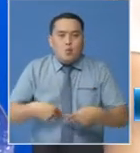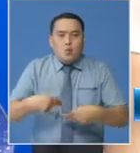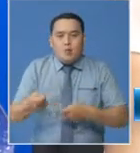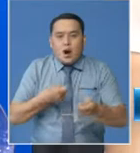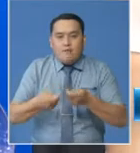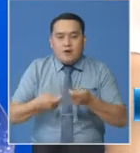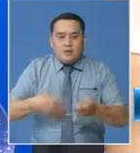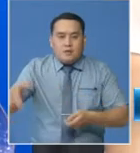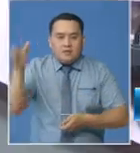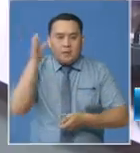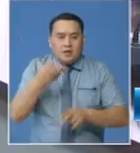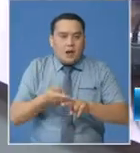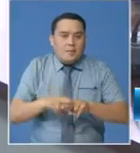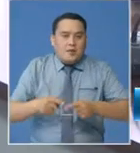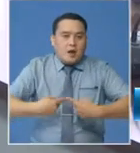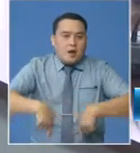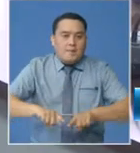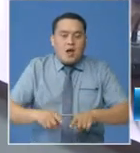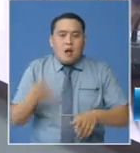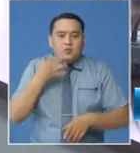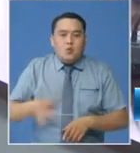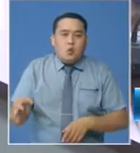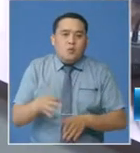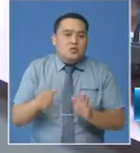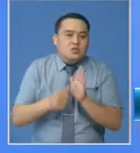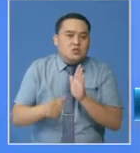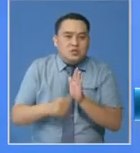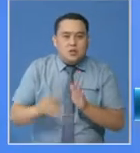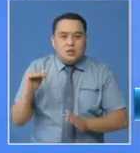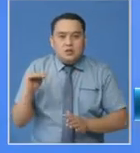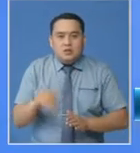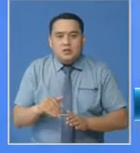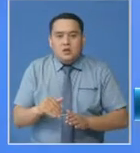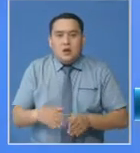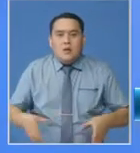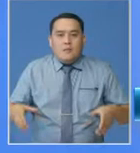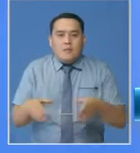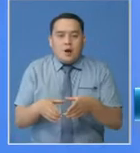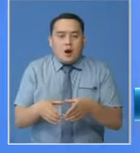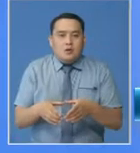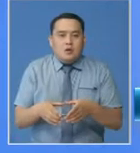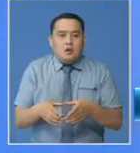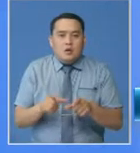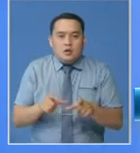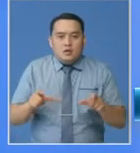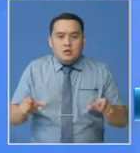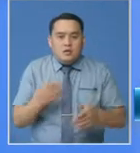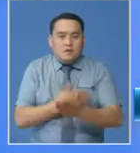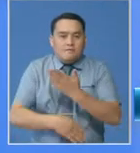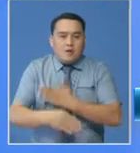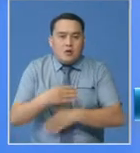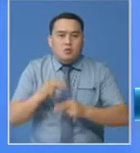и департаментами. Стоит отметить, по Алматинской области более 60 тысяч маломобильных граждан, из них на